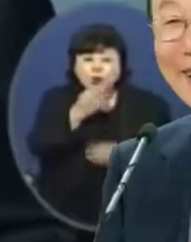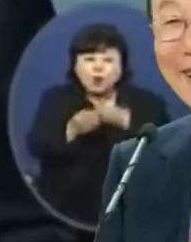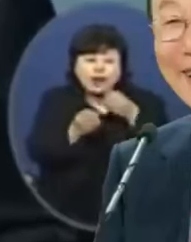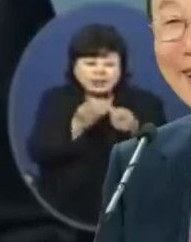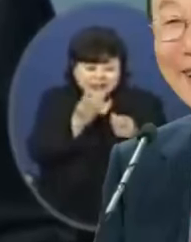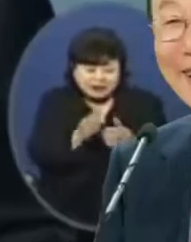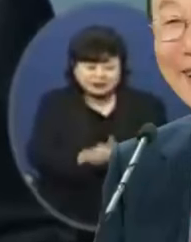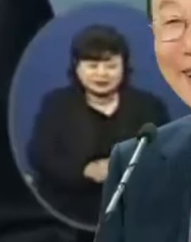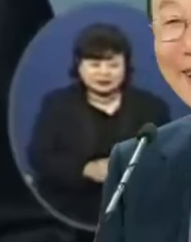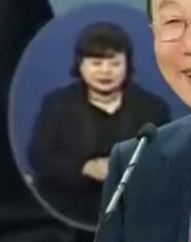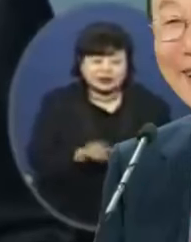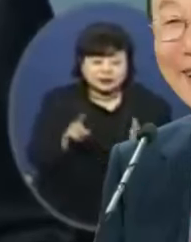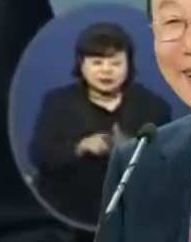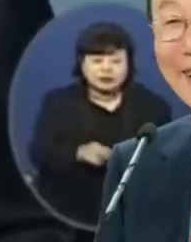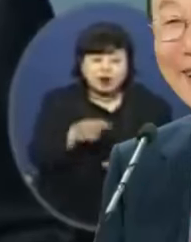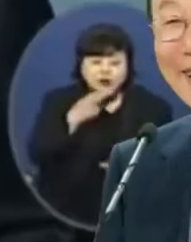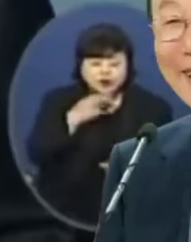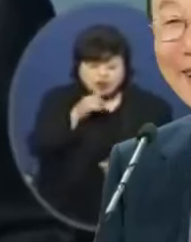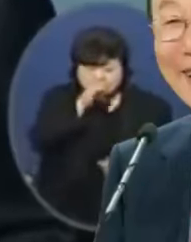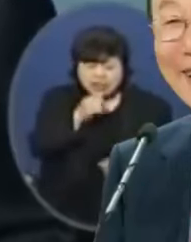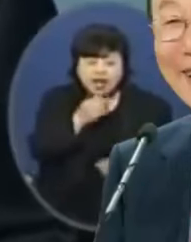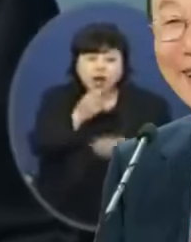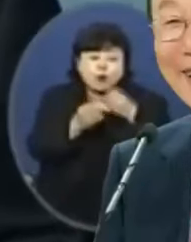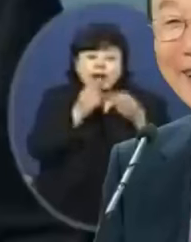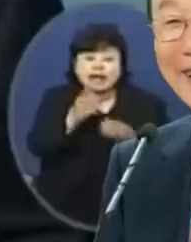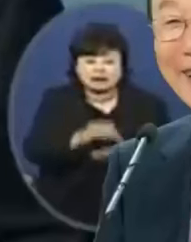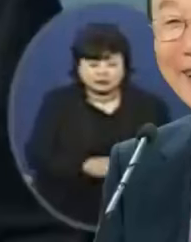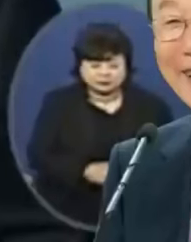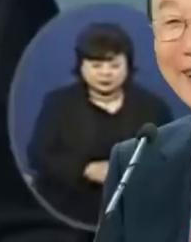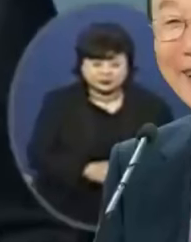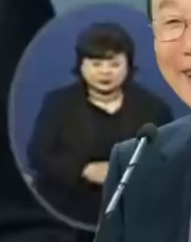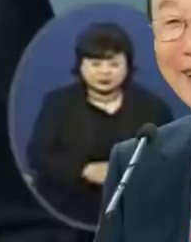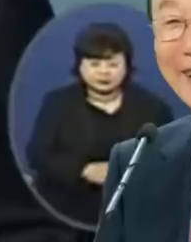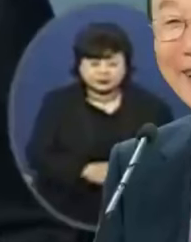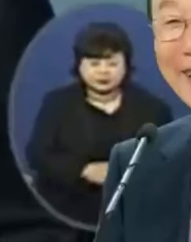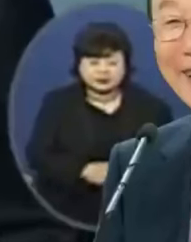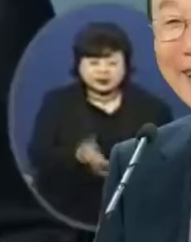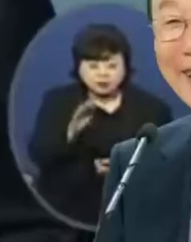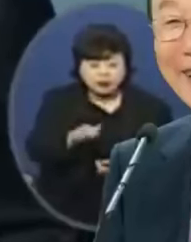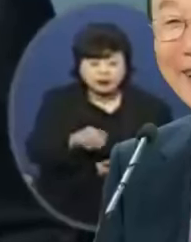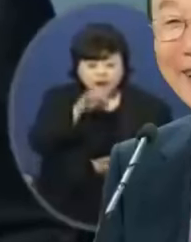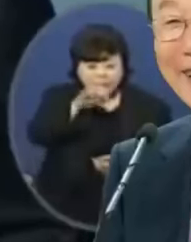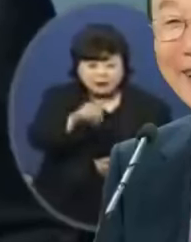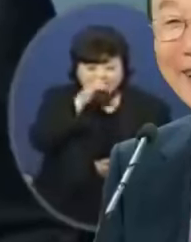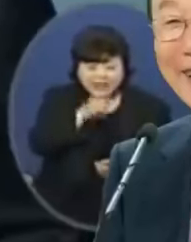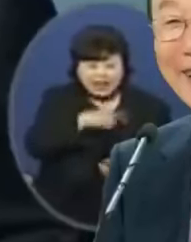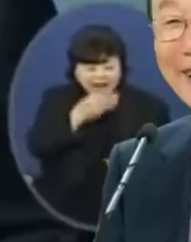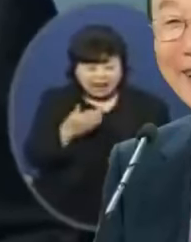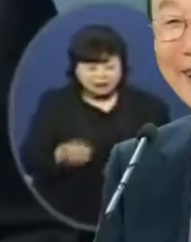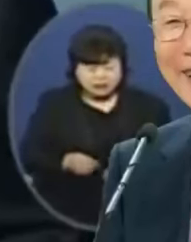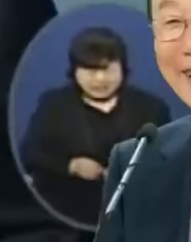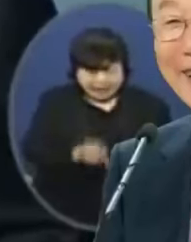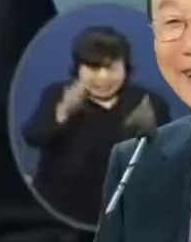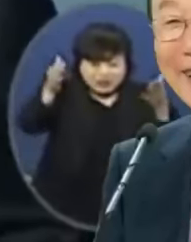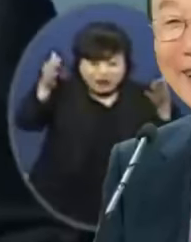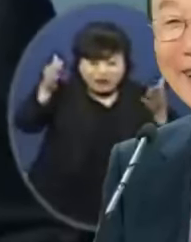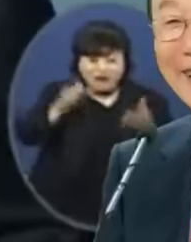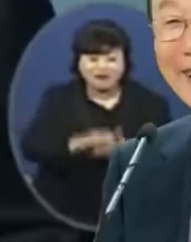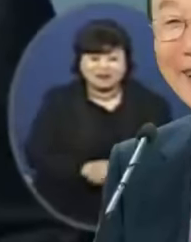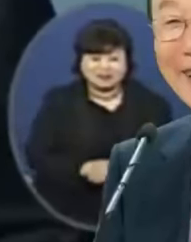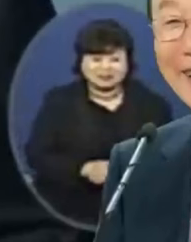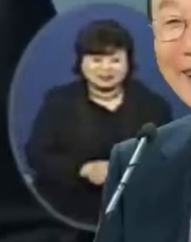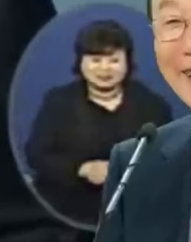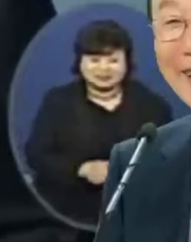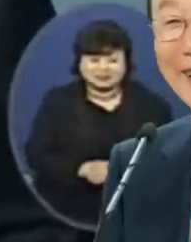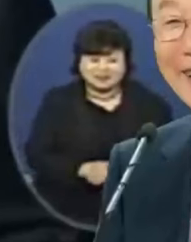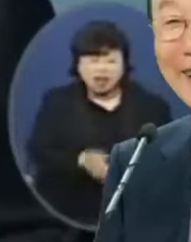고백하십시오. 믿음이란 없는 것을 있는 것 같이 고백하는 것이 믿음인 것입니다. 그러면 여러분 앞에 있는 강물은 갈라지는 것입니다.